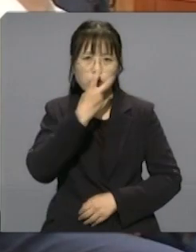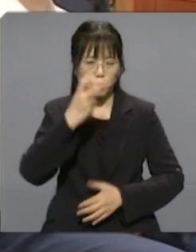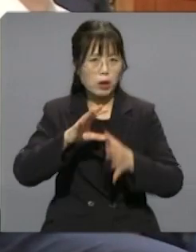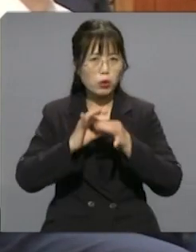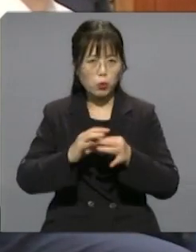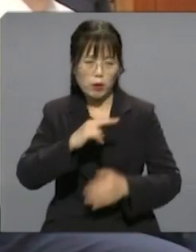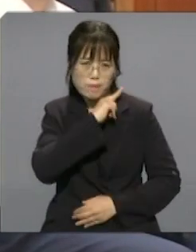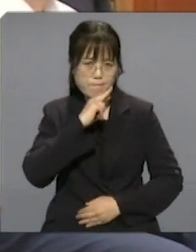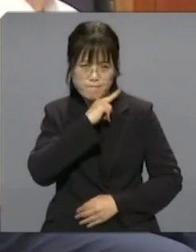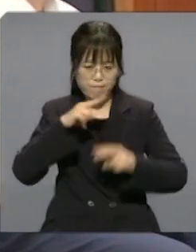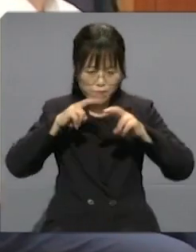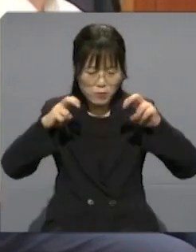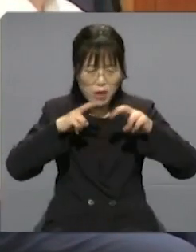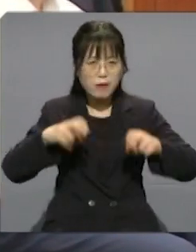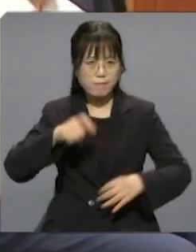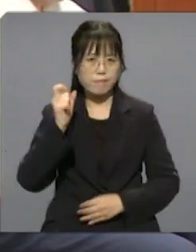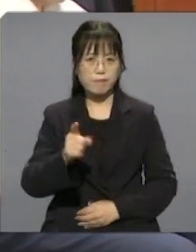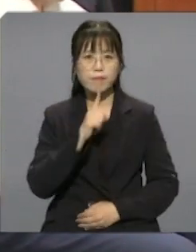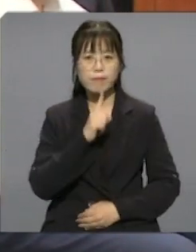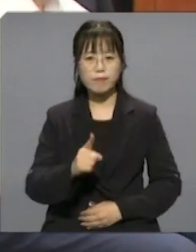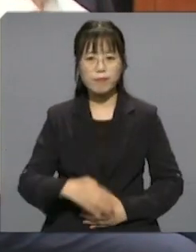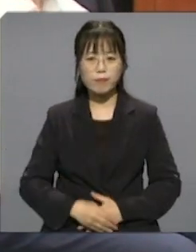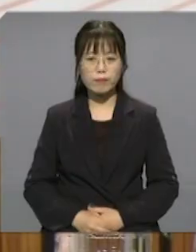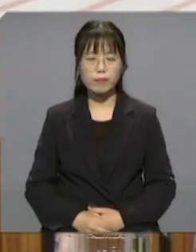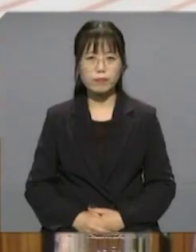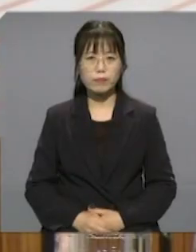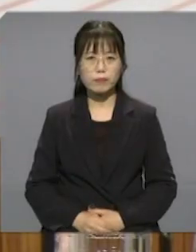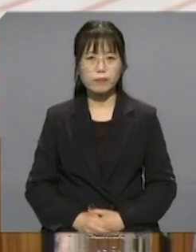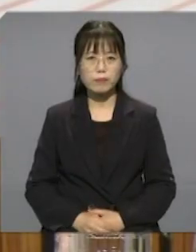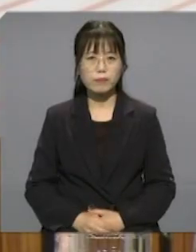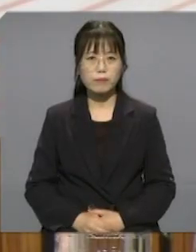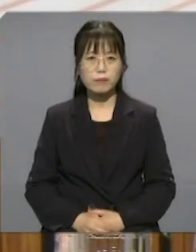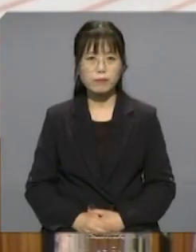통해 의혹을 밝혀야 한다고 강조했습니다.